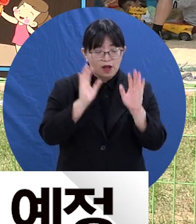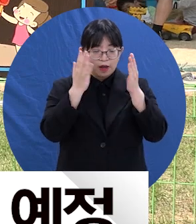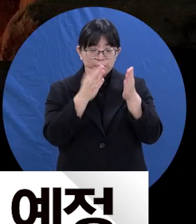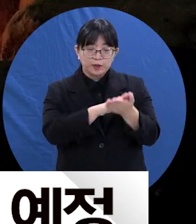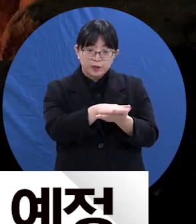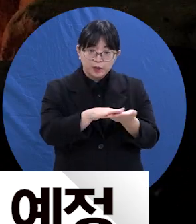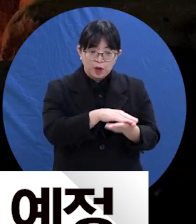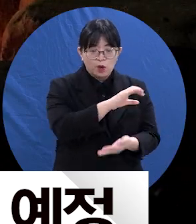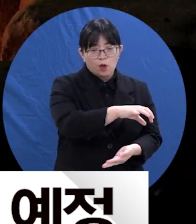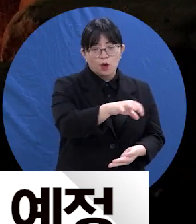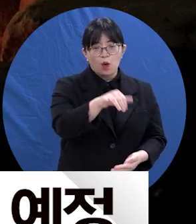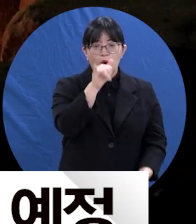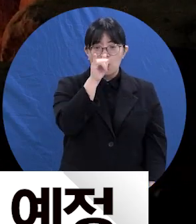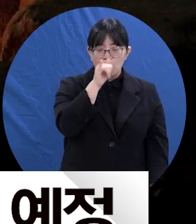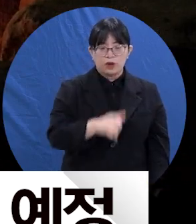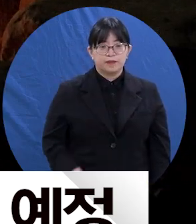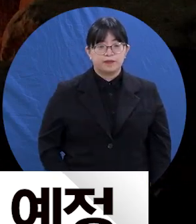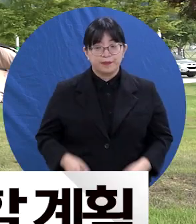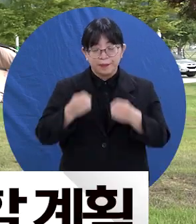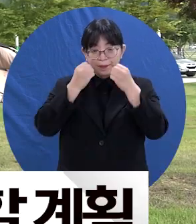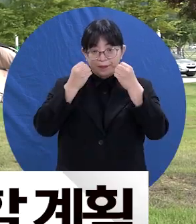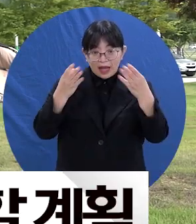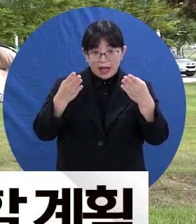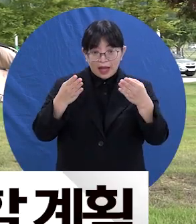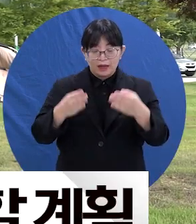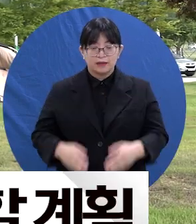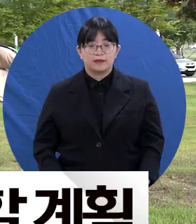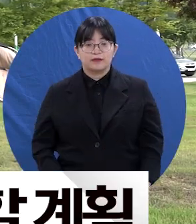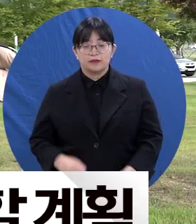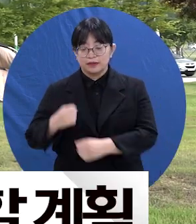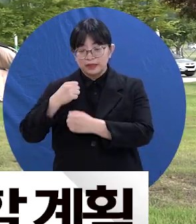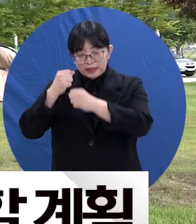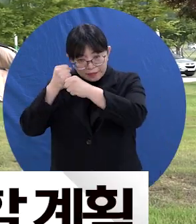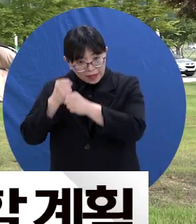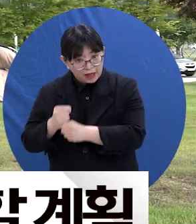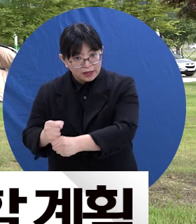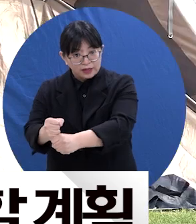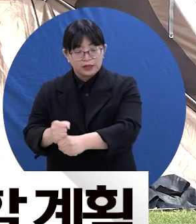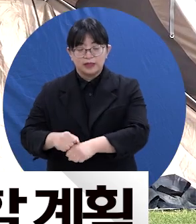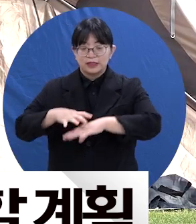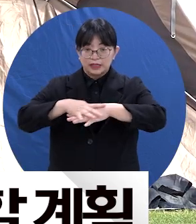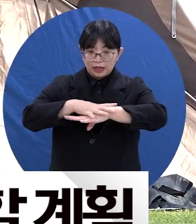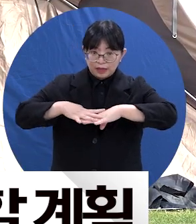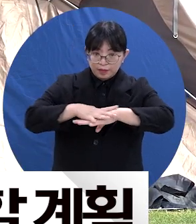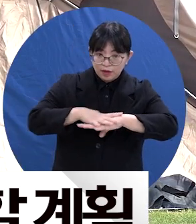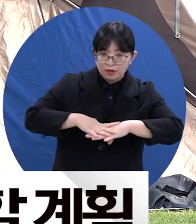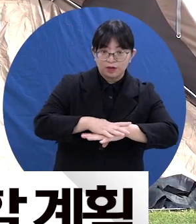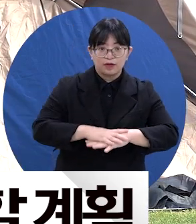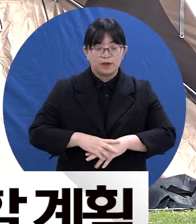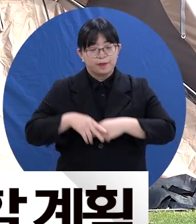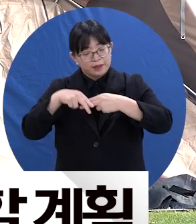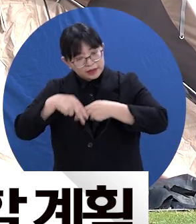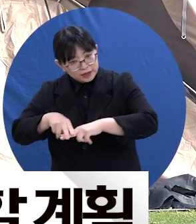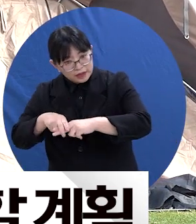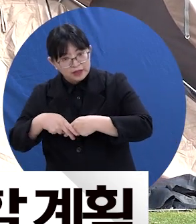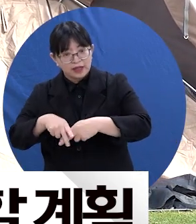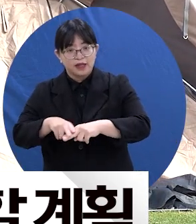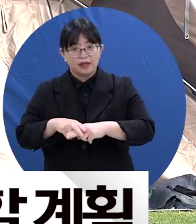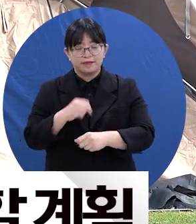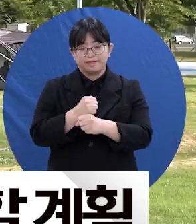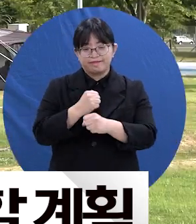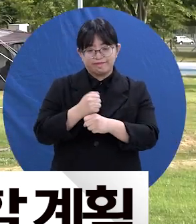샌드키즈파크, 불멍존, 미니기차, 이색광장 내 어린이 놀이터와 연계에 확충될 시설로는 짚라인,